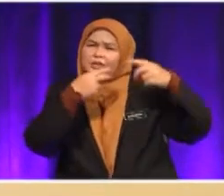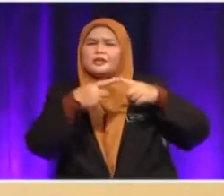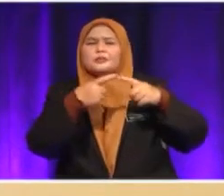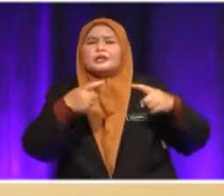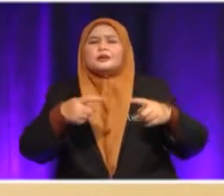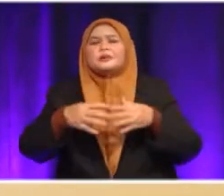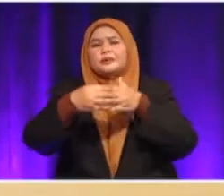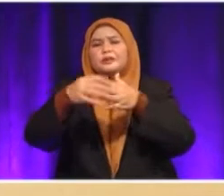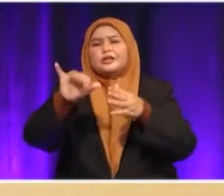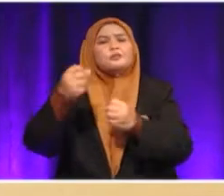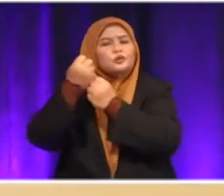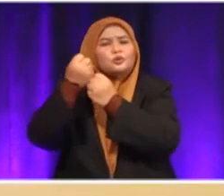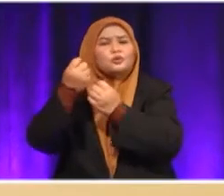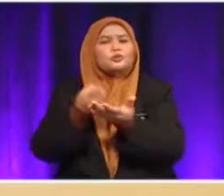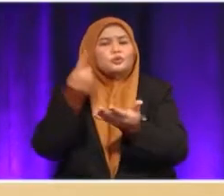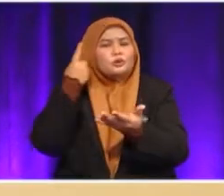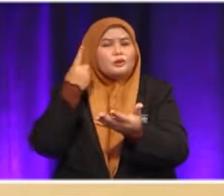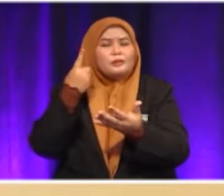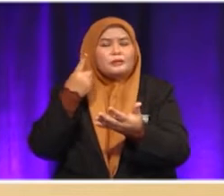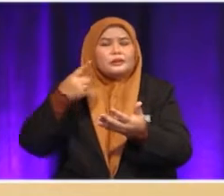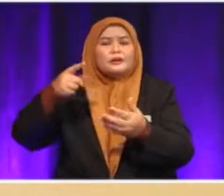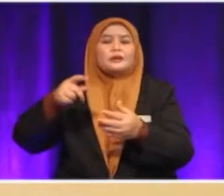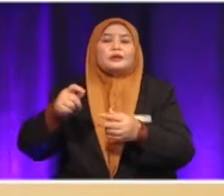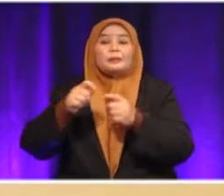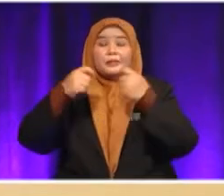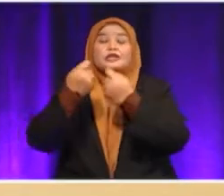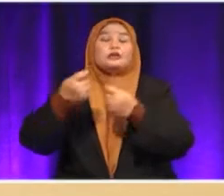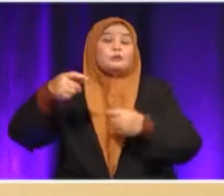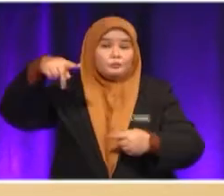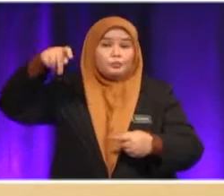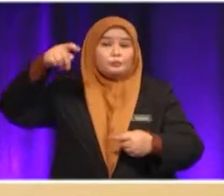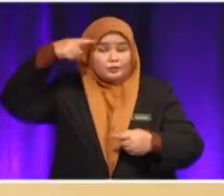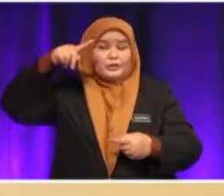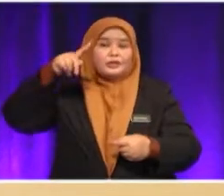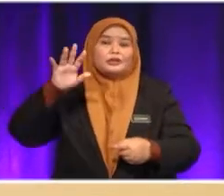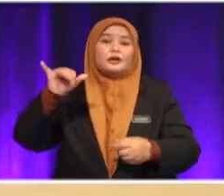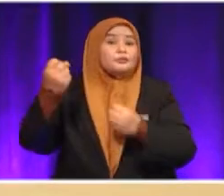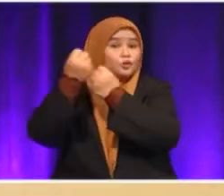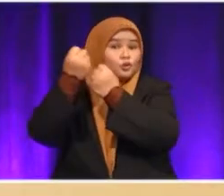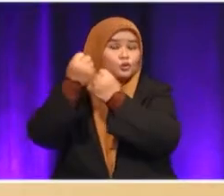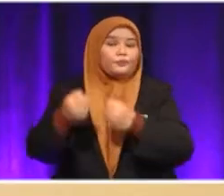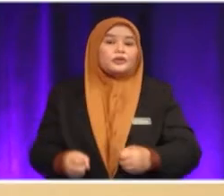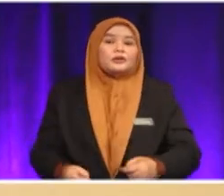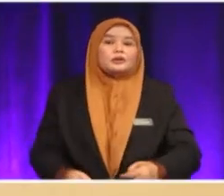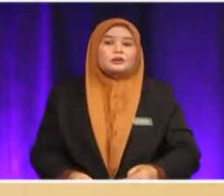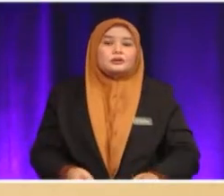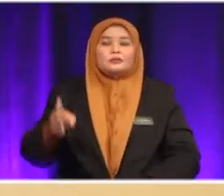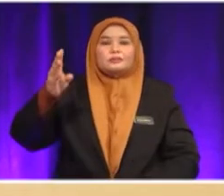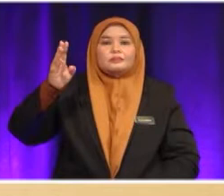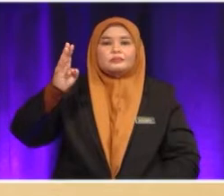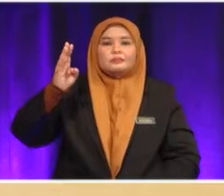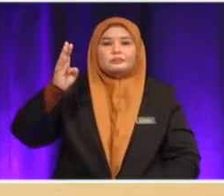menyokong terlebih dahulu partai politik mana yang menyokong siapa yang menyokong partai politik yang menyokong adalah Barca